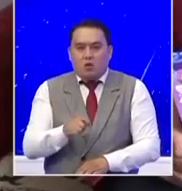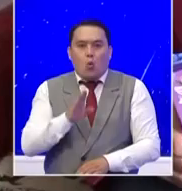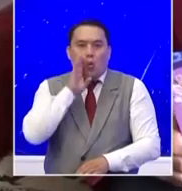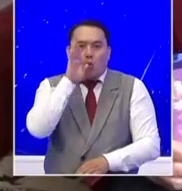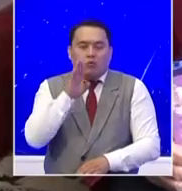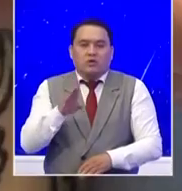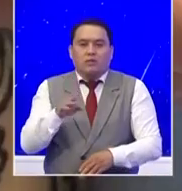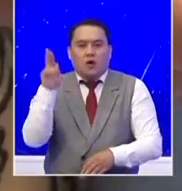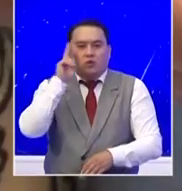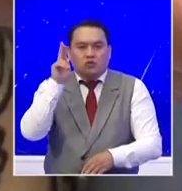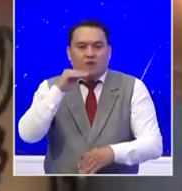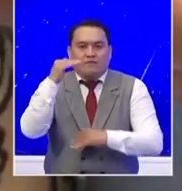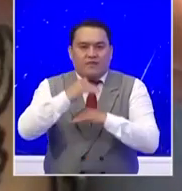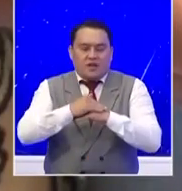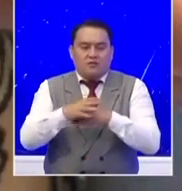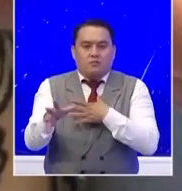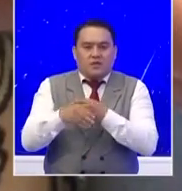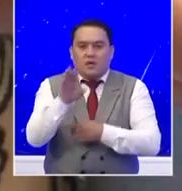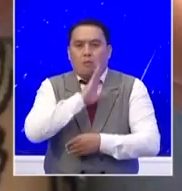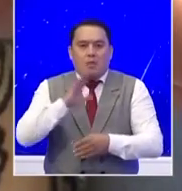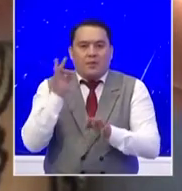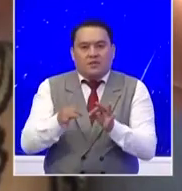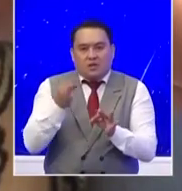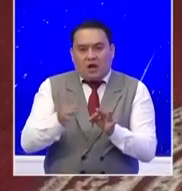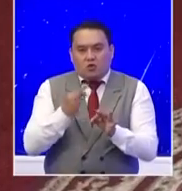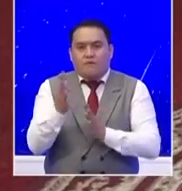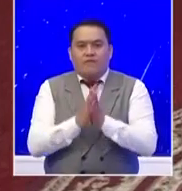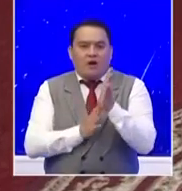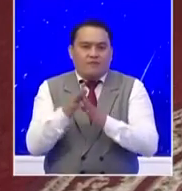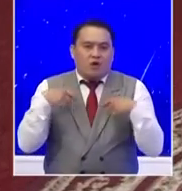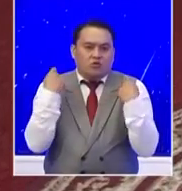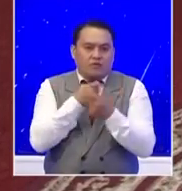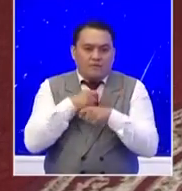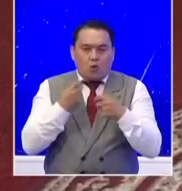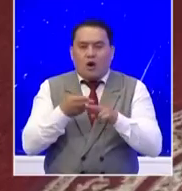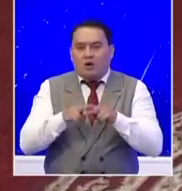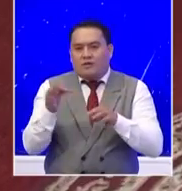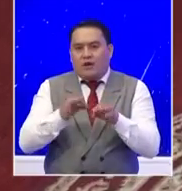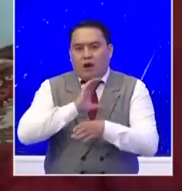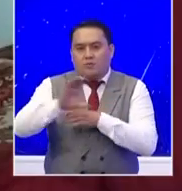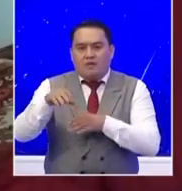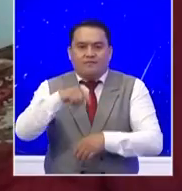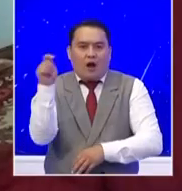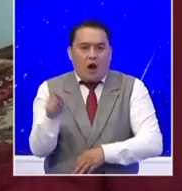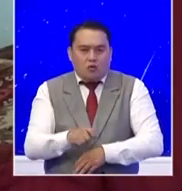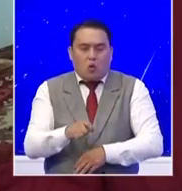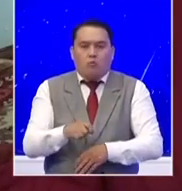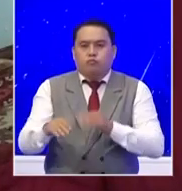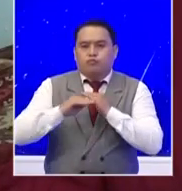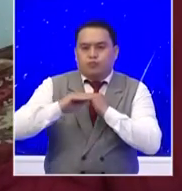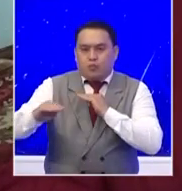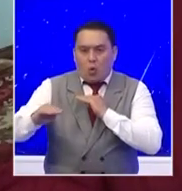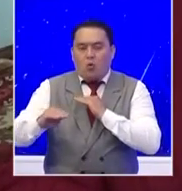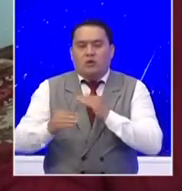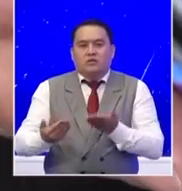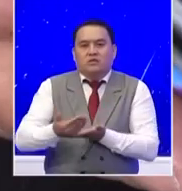ходила на занятия. Вечером вместе с матерью вязала носки, перчатки, шарфики солдатам и отправляла на фронт. А днем ходила на поле собирать